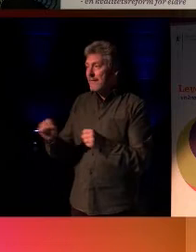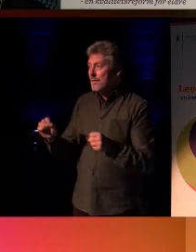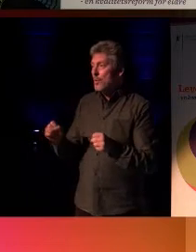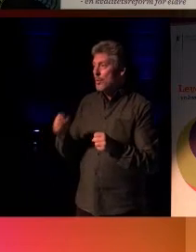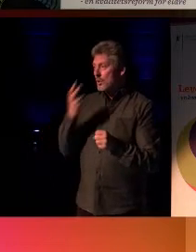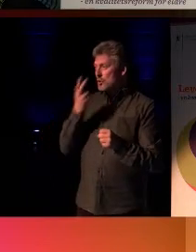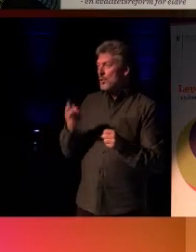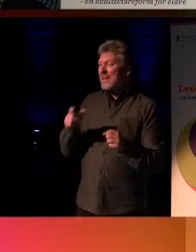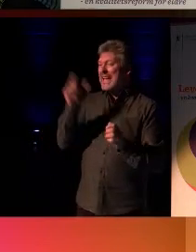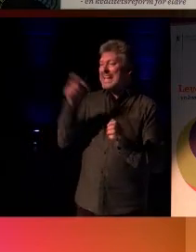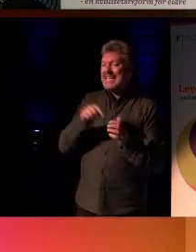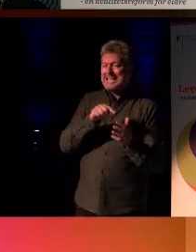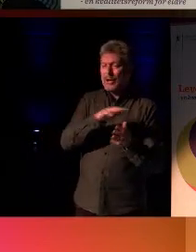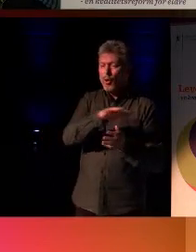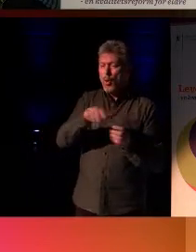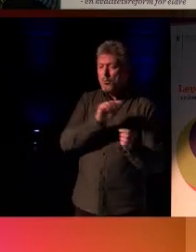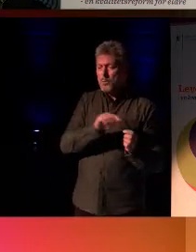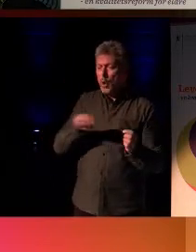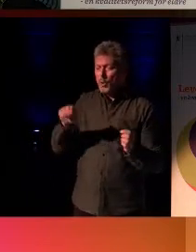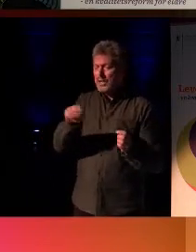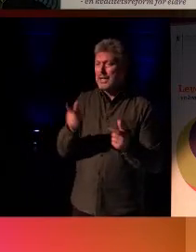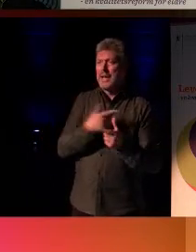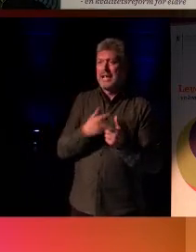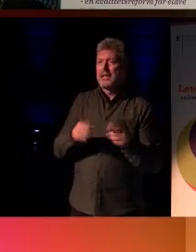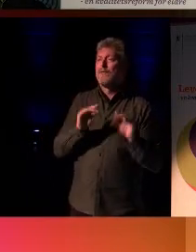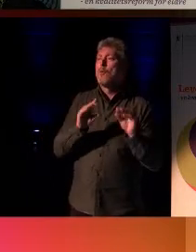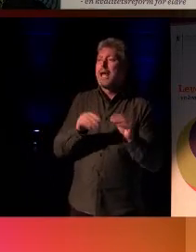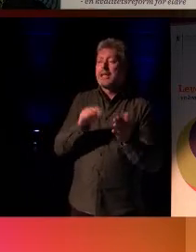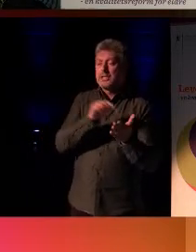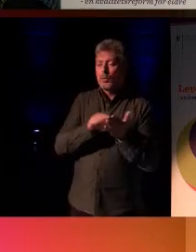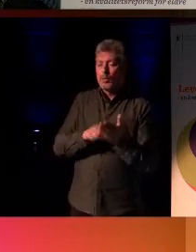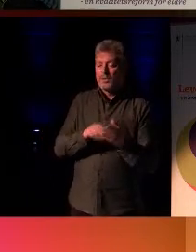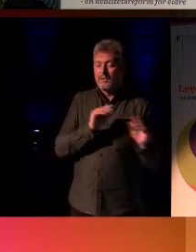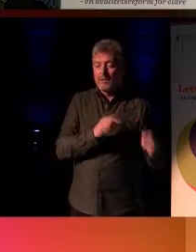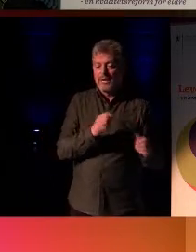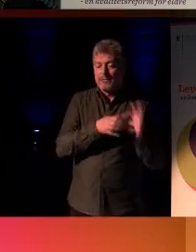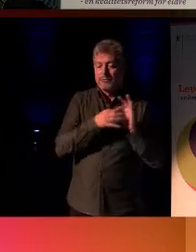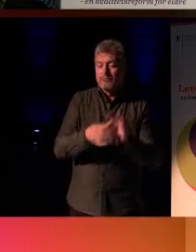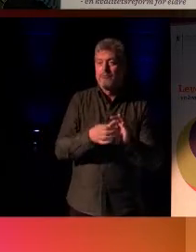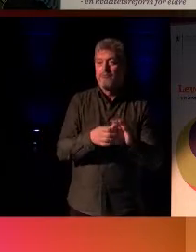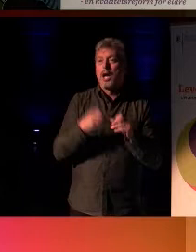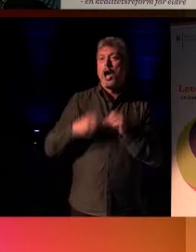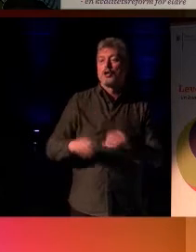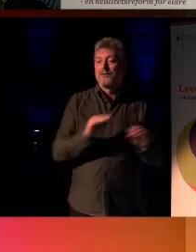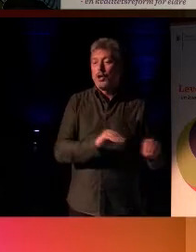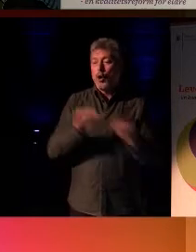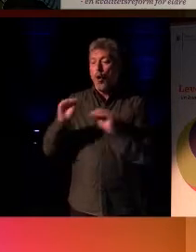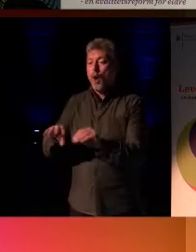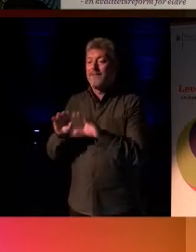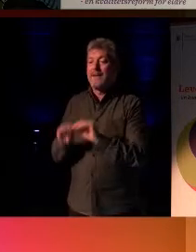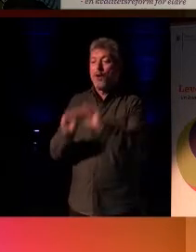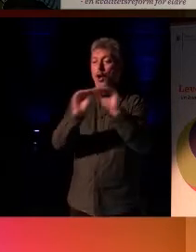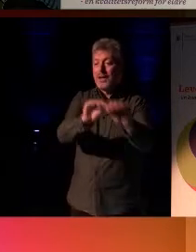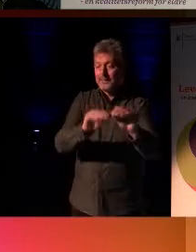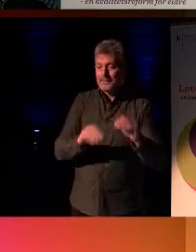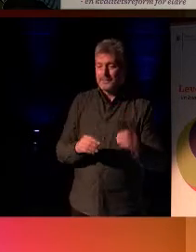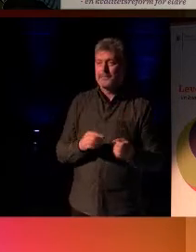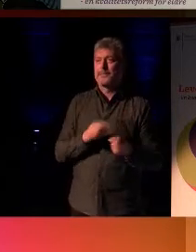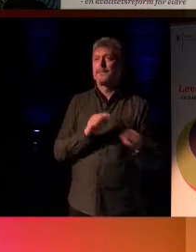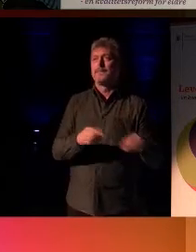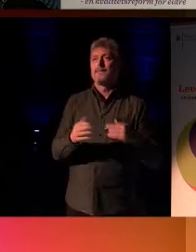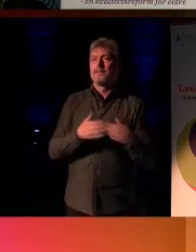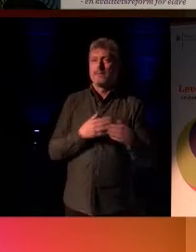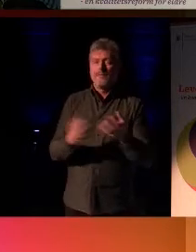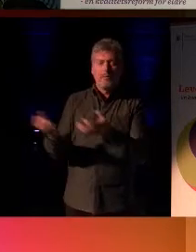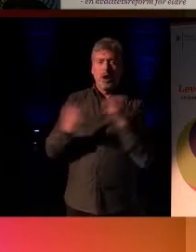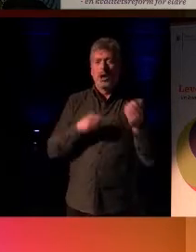eller forbedringspunkter i forbindelse med ansvarsoverføringer. Det var manglende relevant og oppdaterte mål- og tiltaksplan for